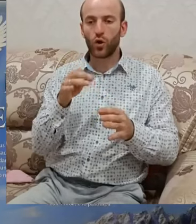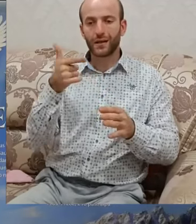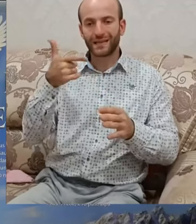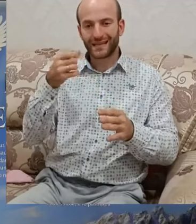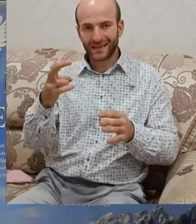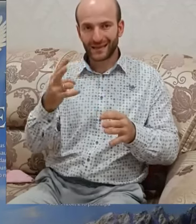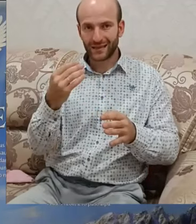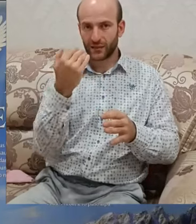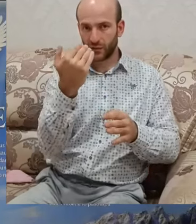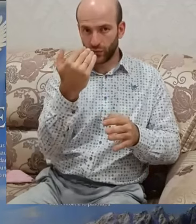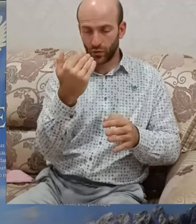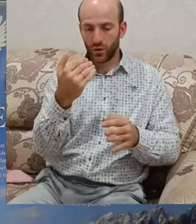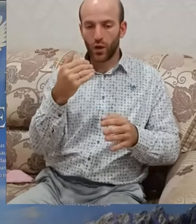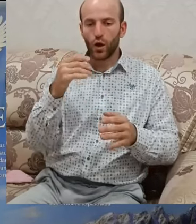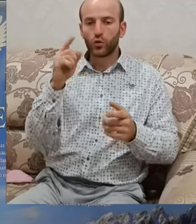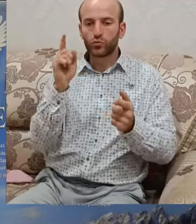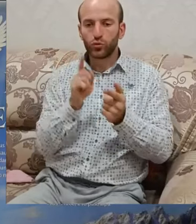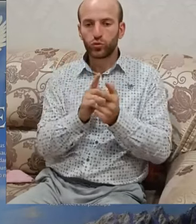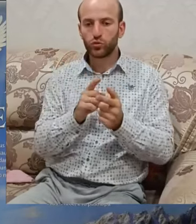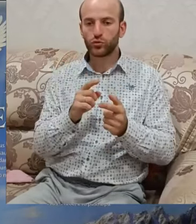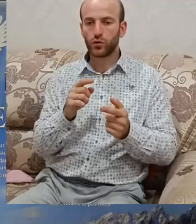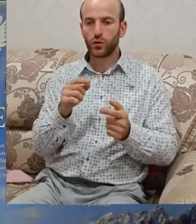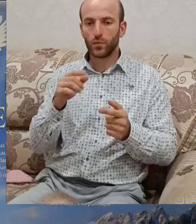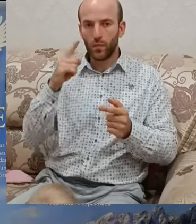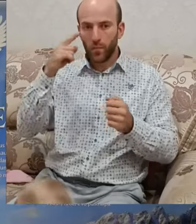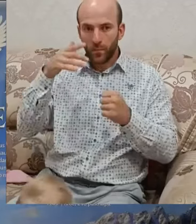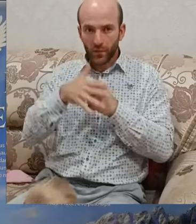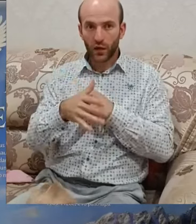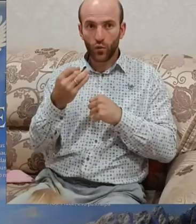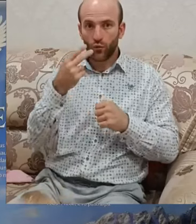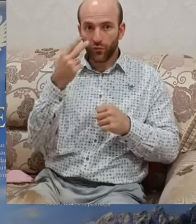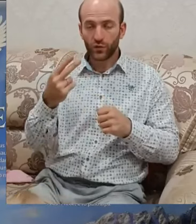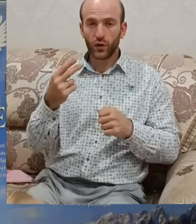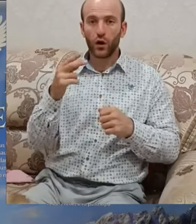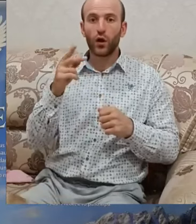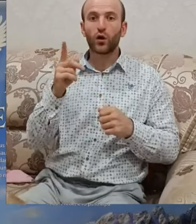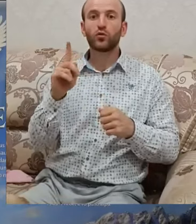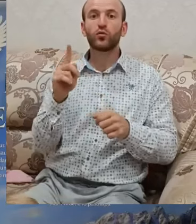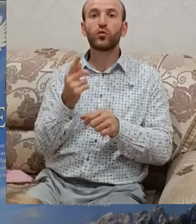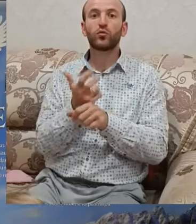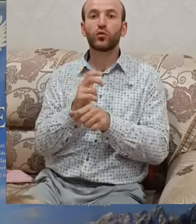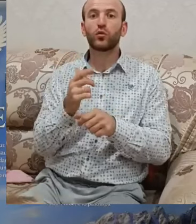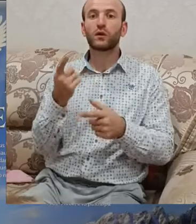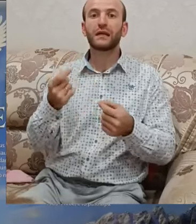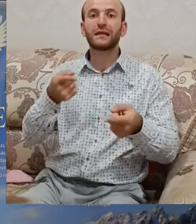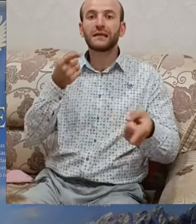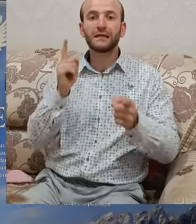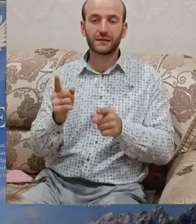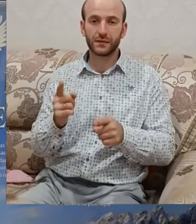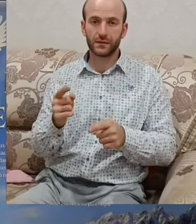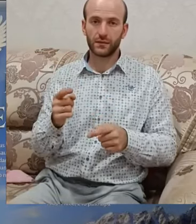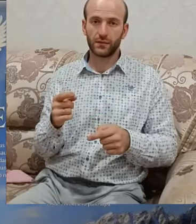tą balsą. Услышать тот голос. Kas šiandien neklysta? Кто сегодня не ошибается? Visi klysta pagal kūną.